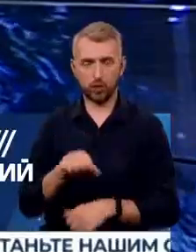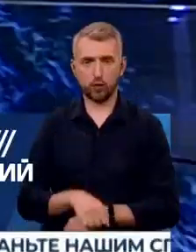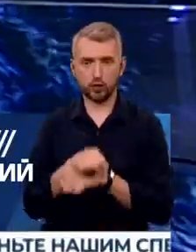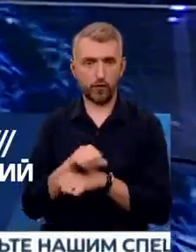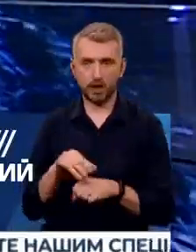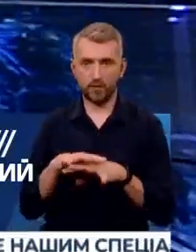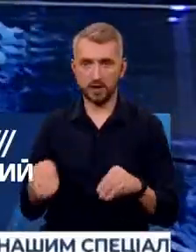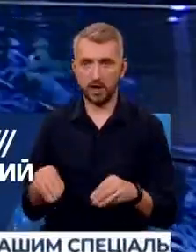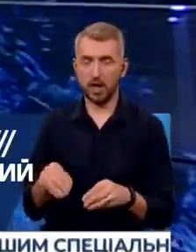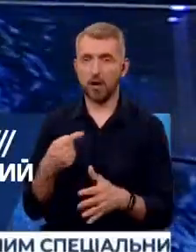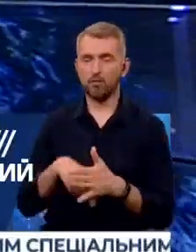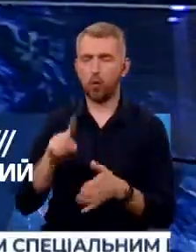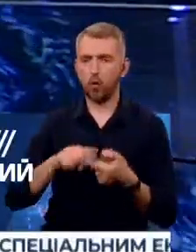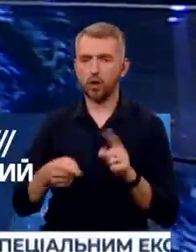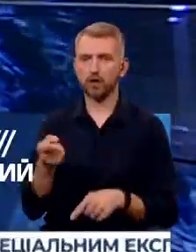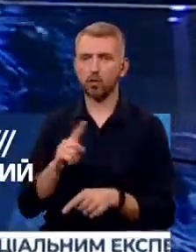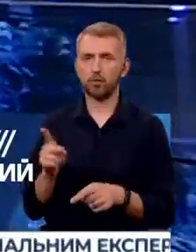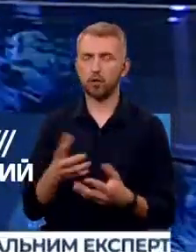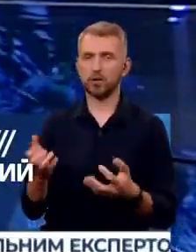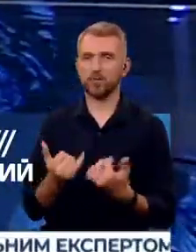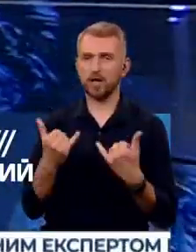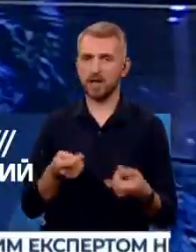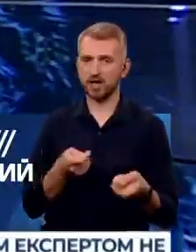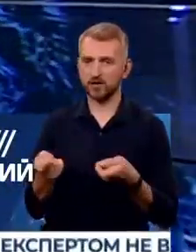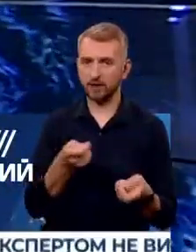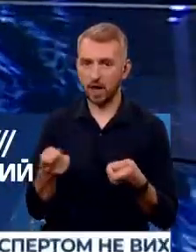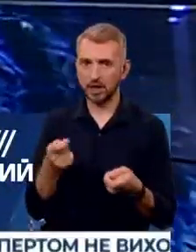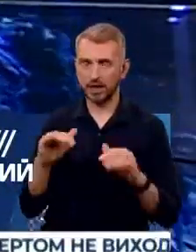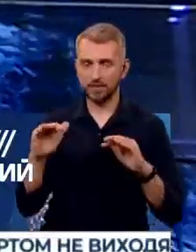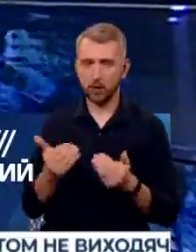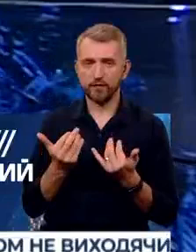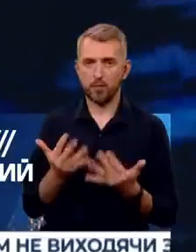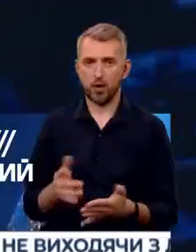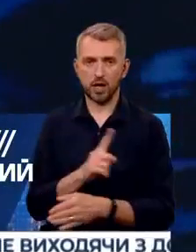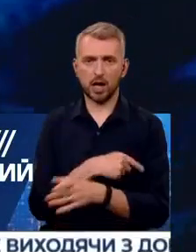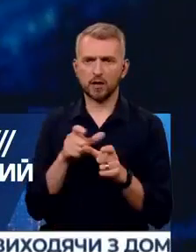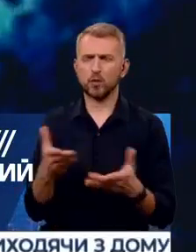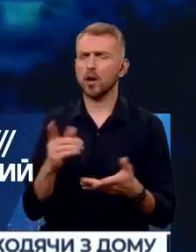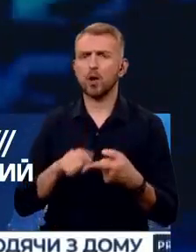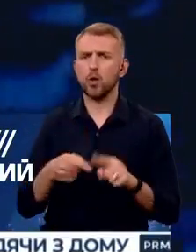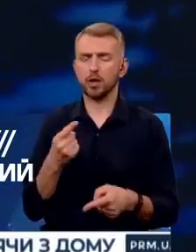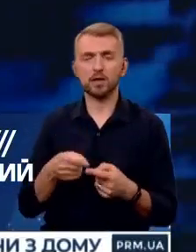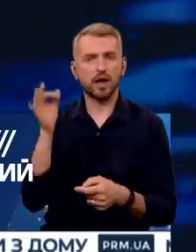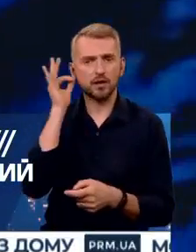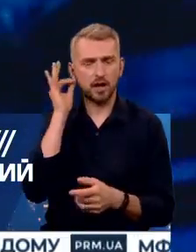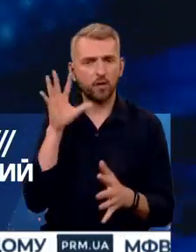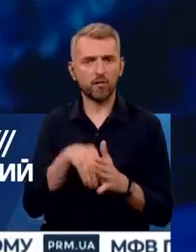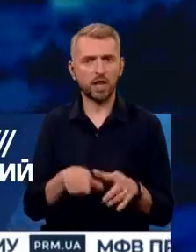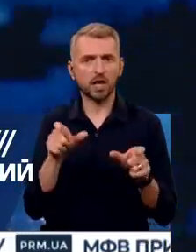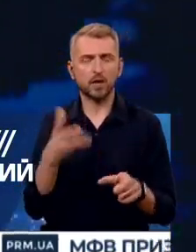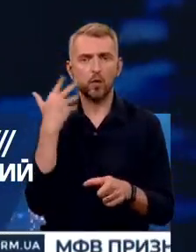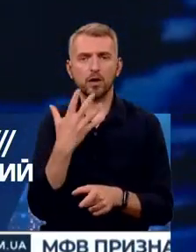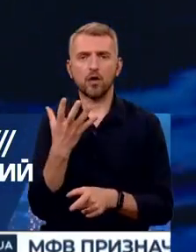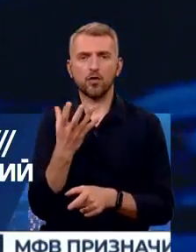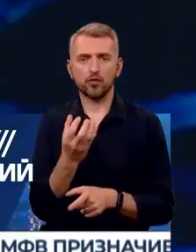все. Бо логіки в тому, що приймає зараз влада зменшувати вимоги карантину, яка логіка? Згадайте, ввели карантин, коли